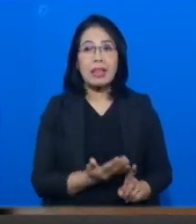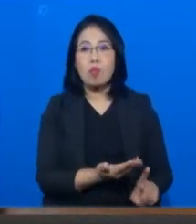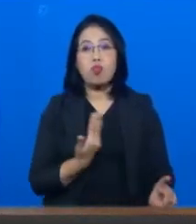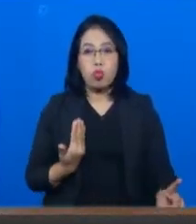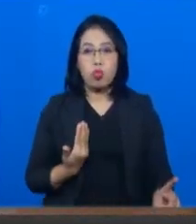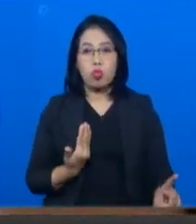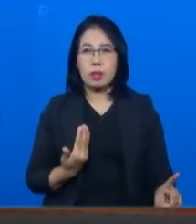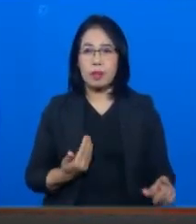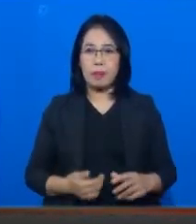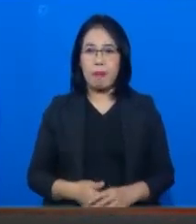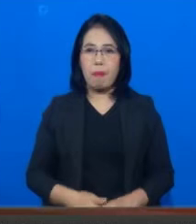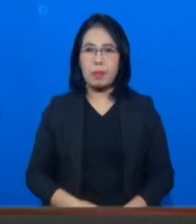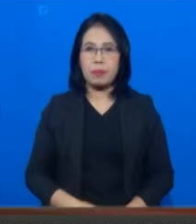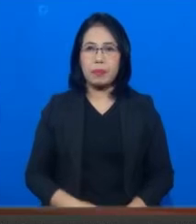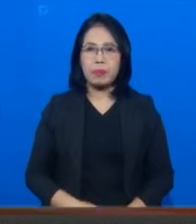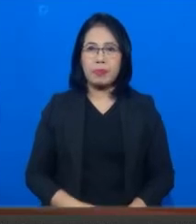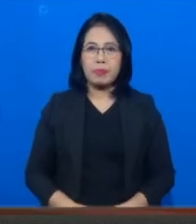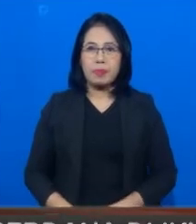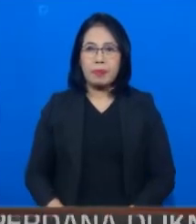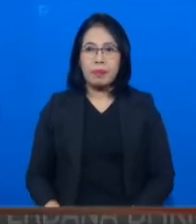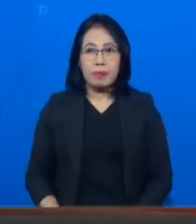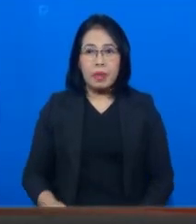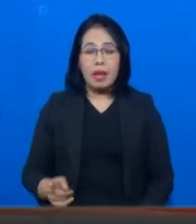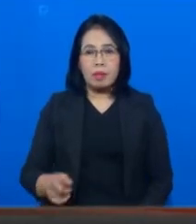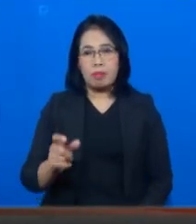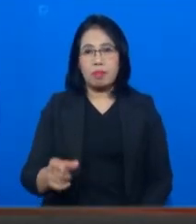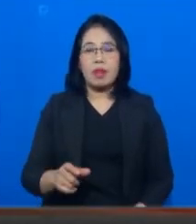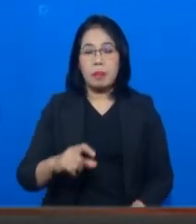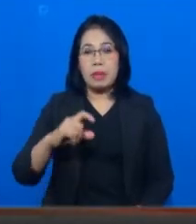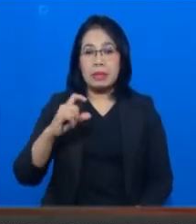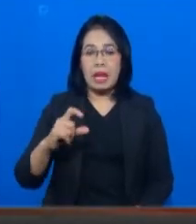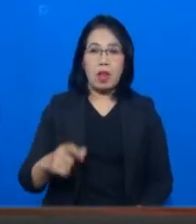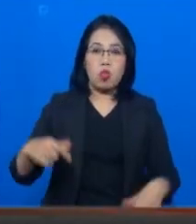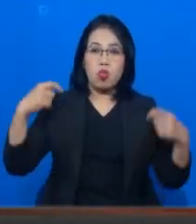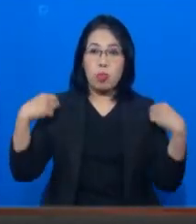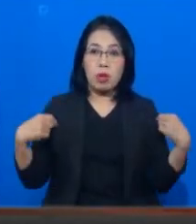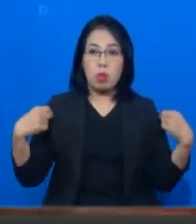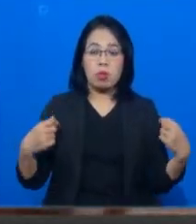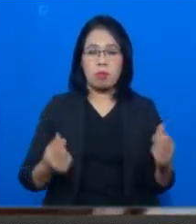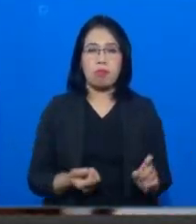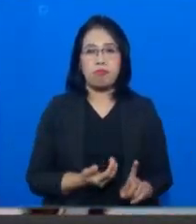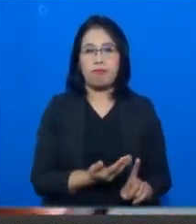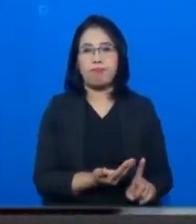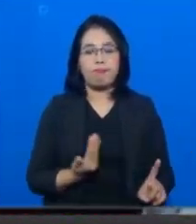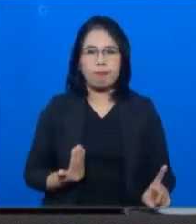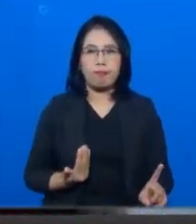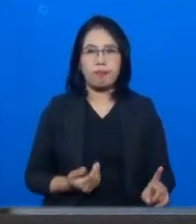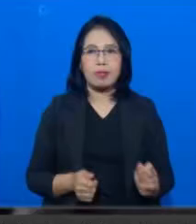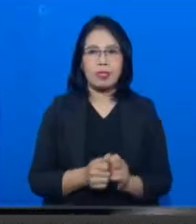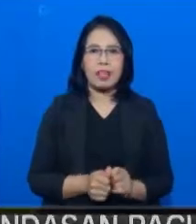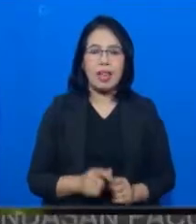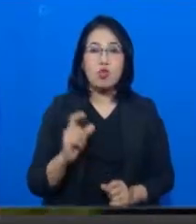yang sebelumnya digadang bakal menjadi Cagub atau Cawagub DKI Jakarta, mundur pencalonan pilkada dan dari kepengurusan